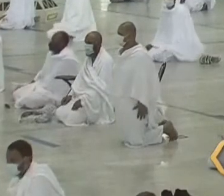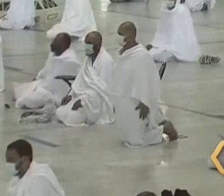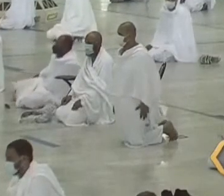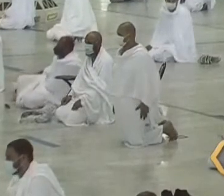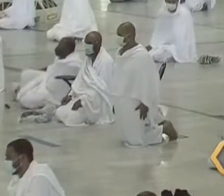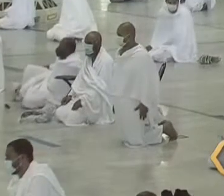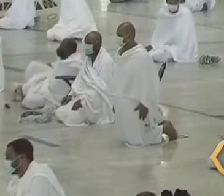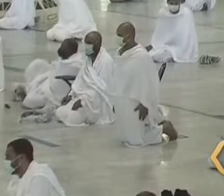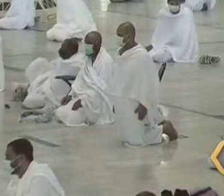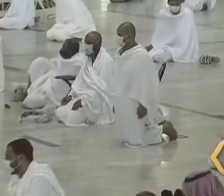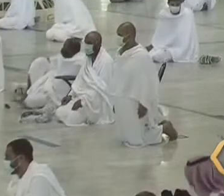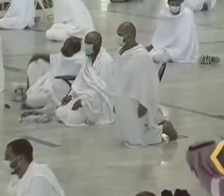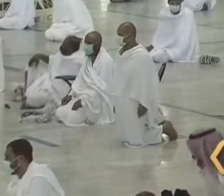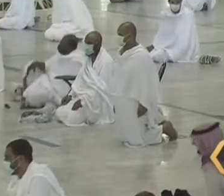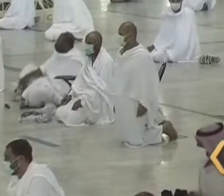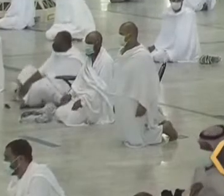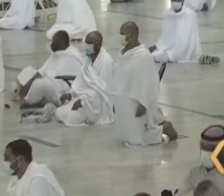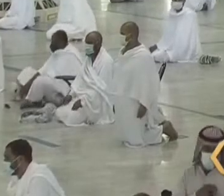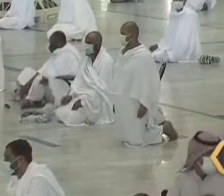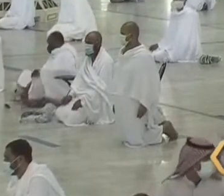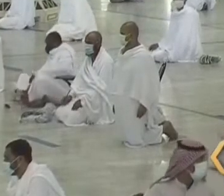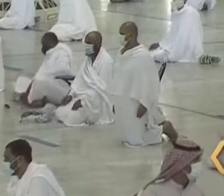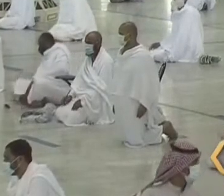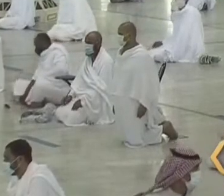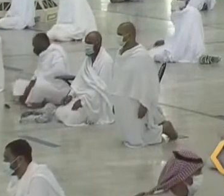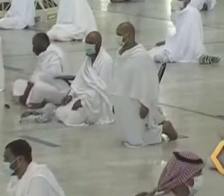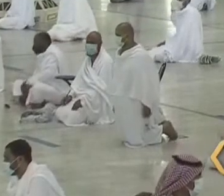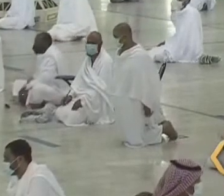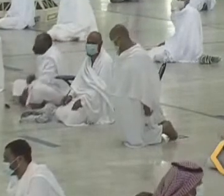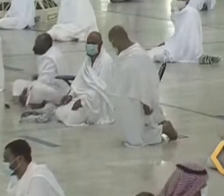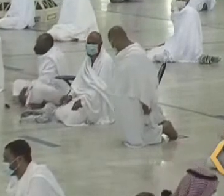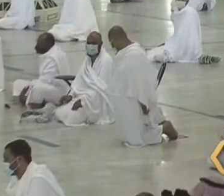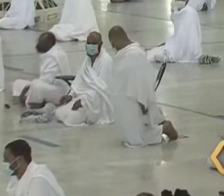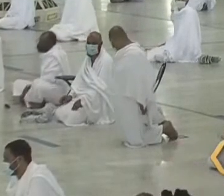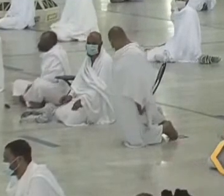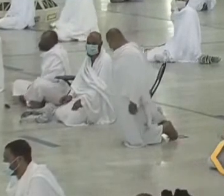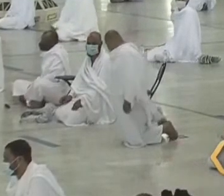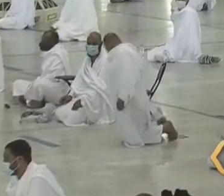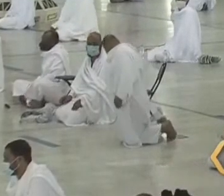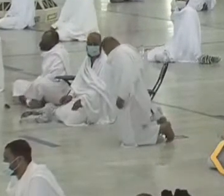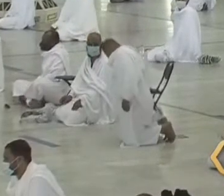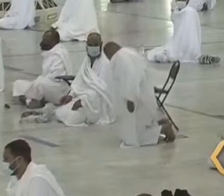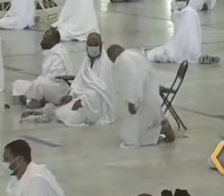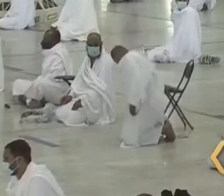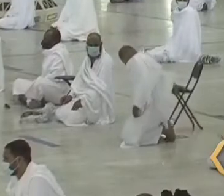السلام عليكم ورحمة الله.